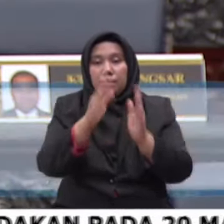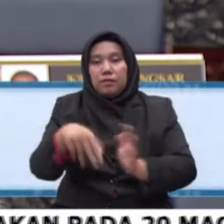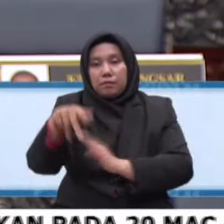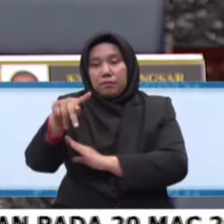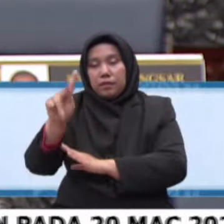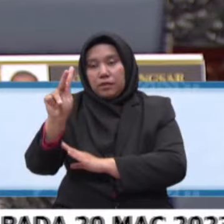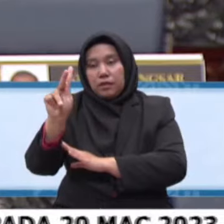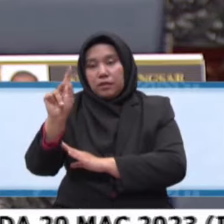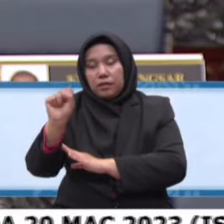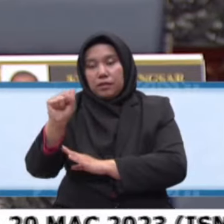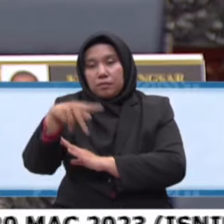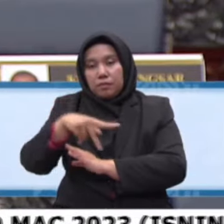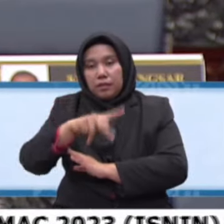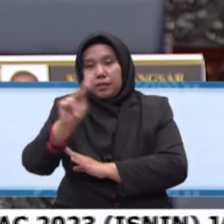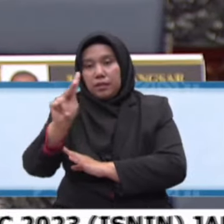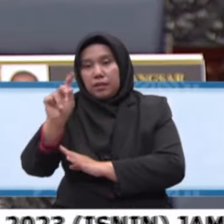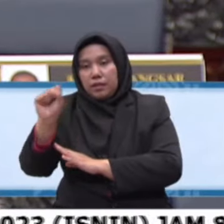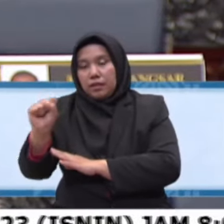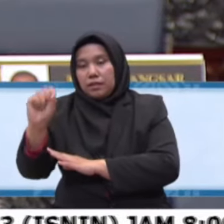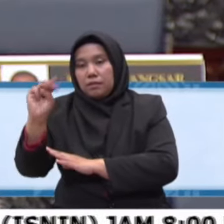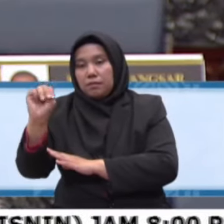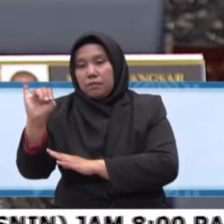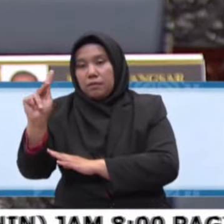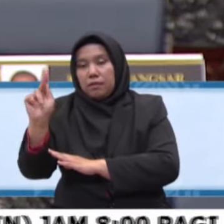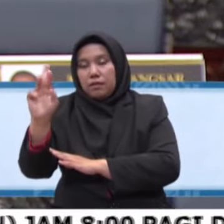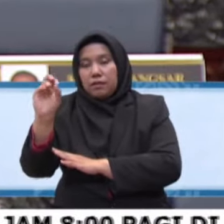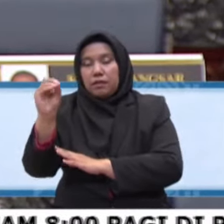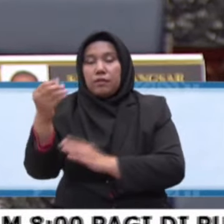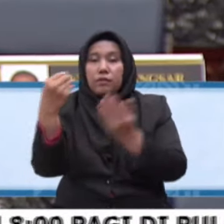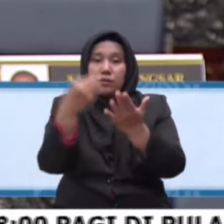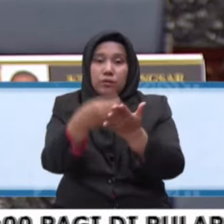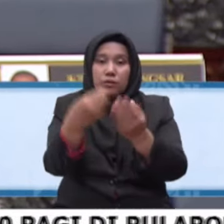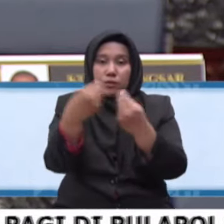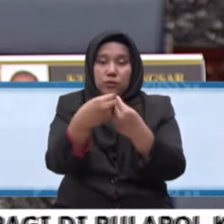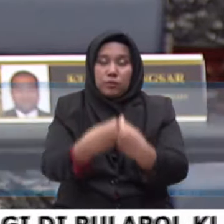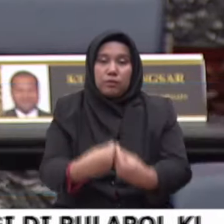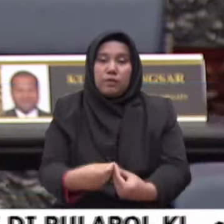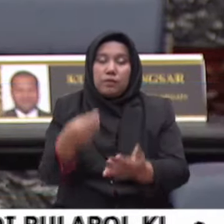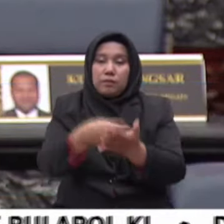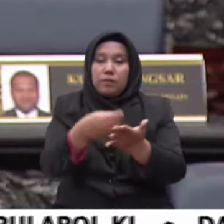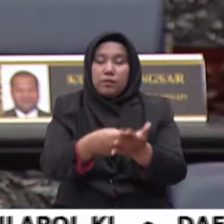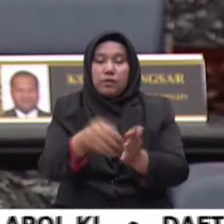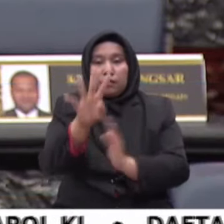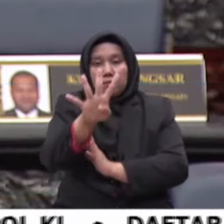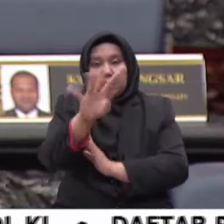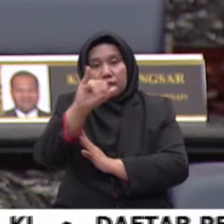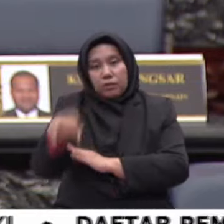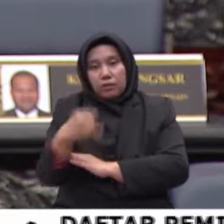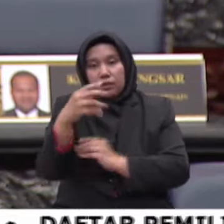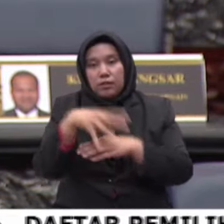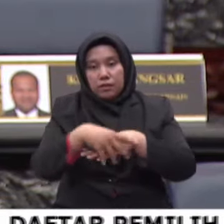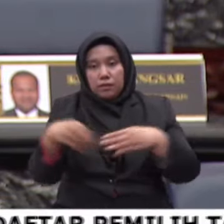PKS mikro. Jumlah peruntukan RM4 juta.